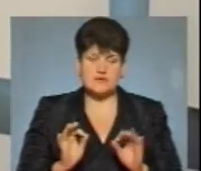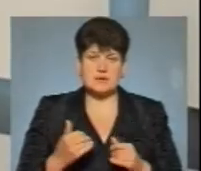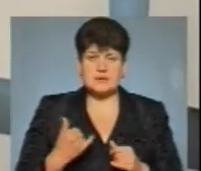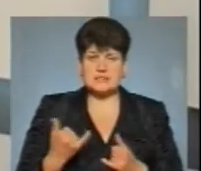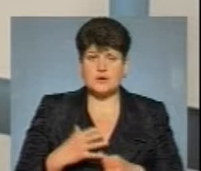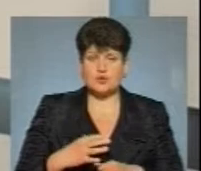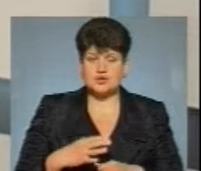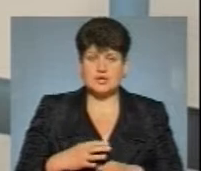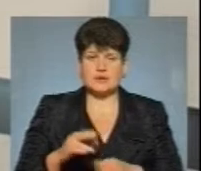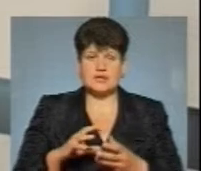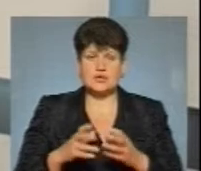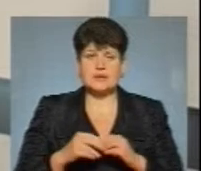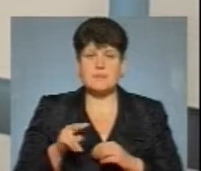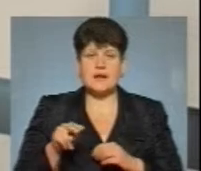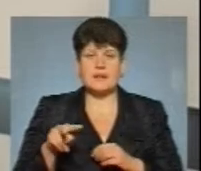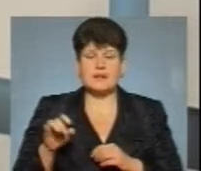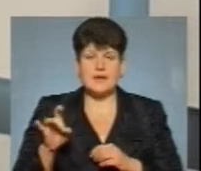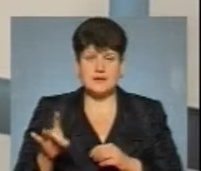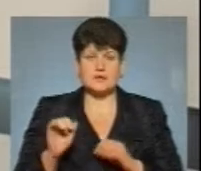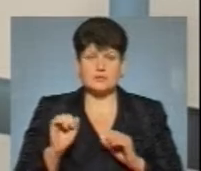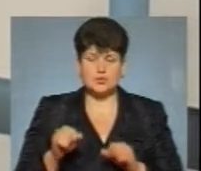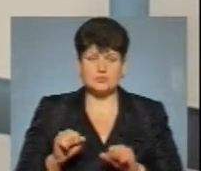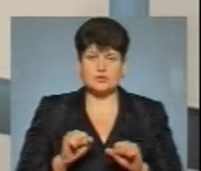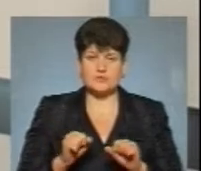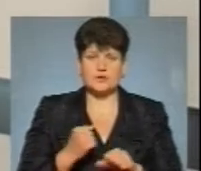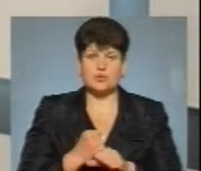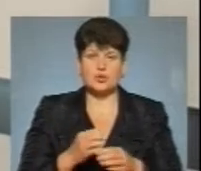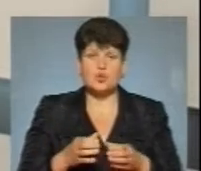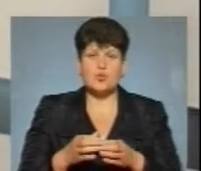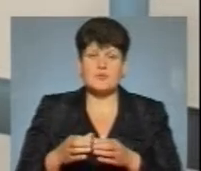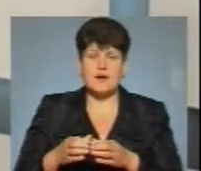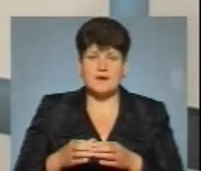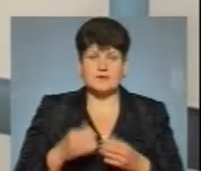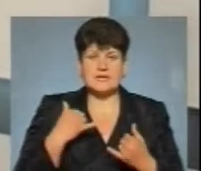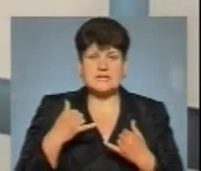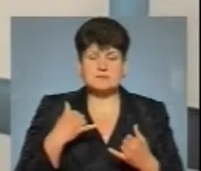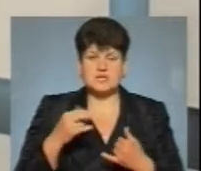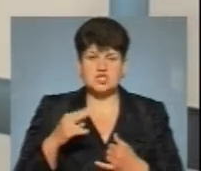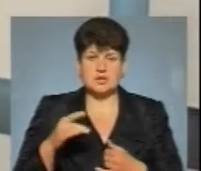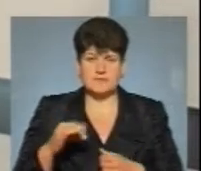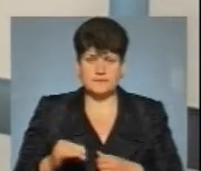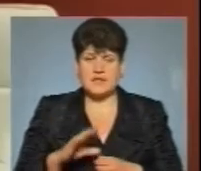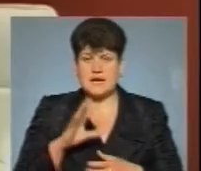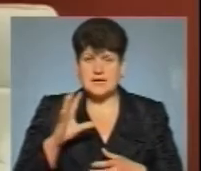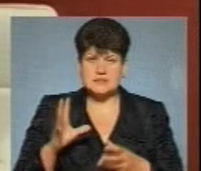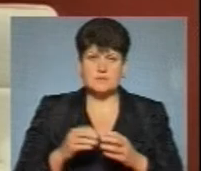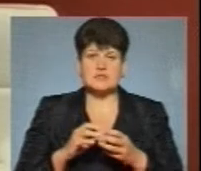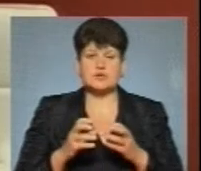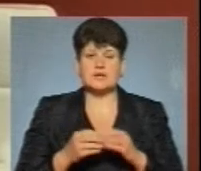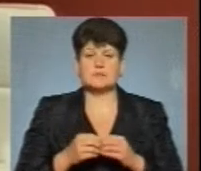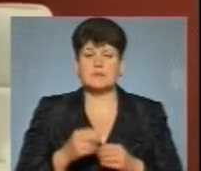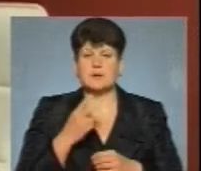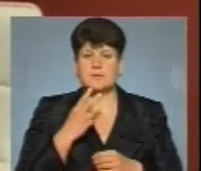очікуємо результати ПЛР, де ми можемо скоординувати роботу бригад і роботу диспетчерів. Але загалом за результатами бачимо,